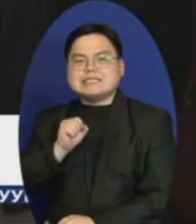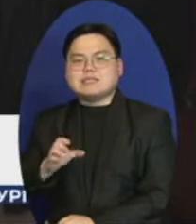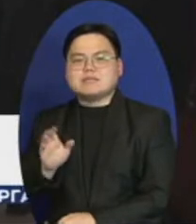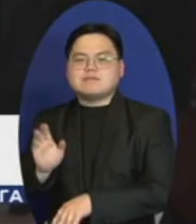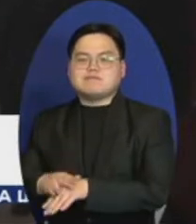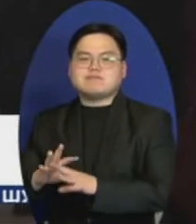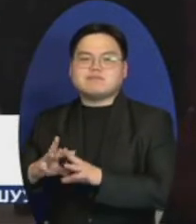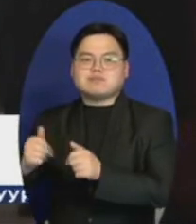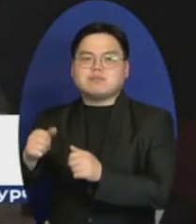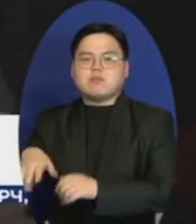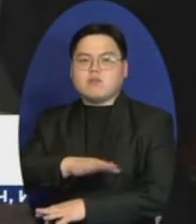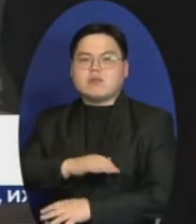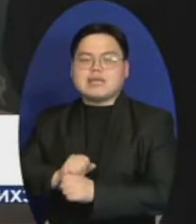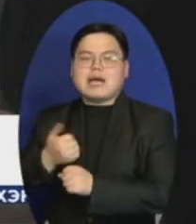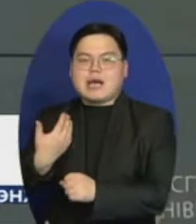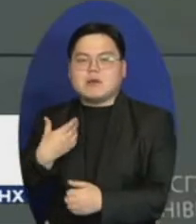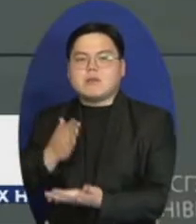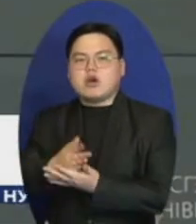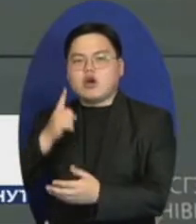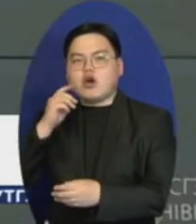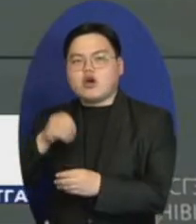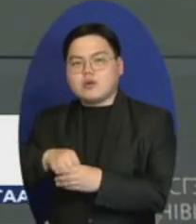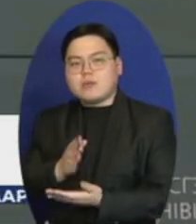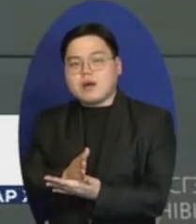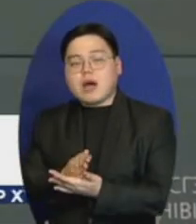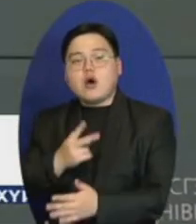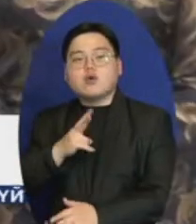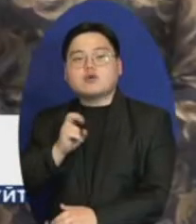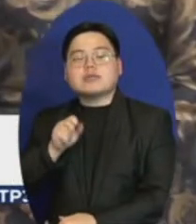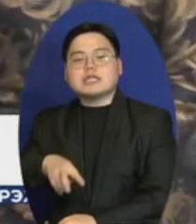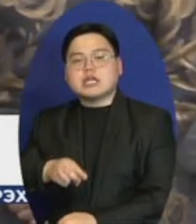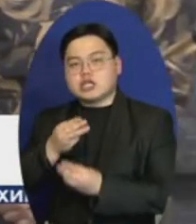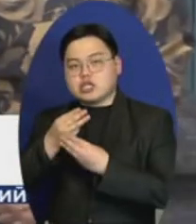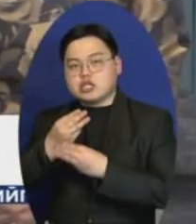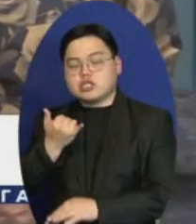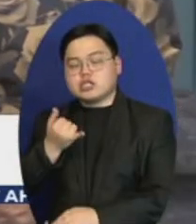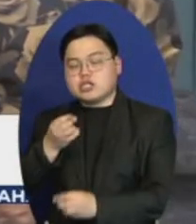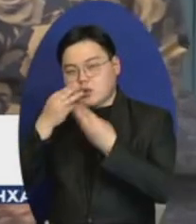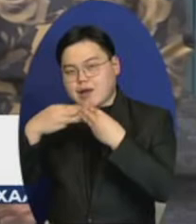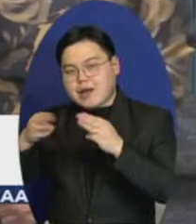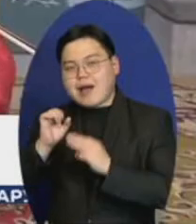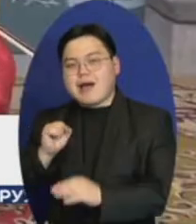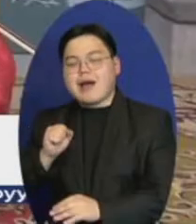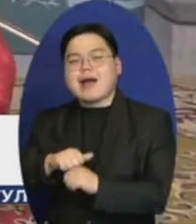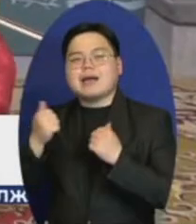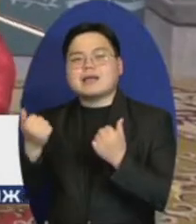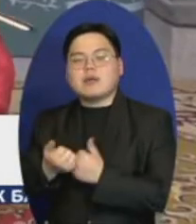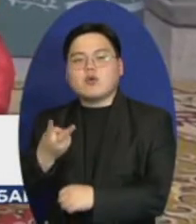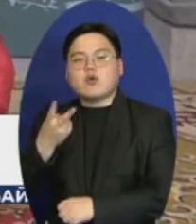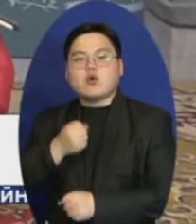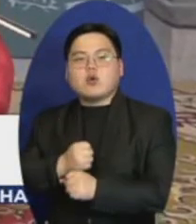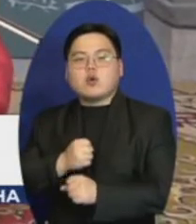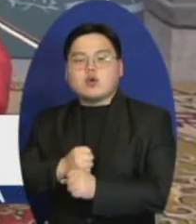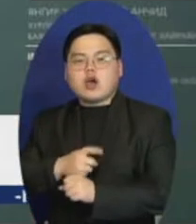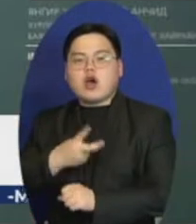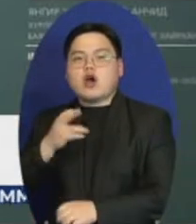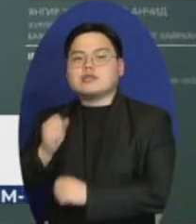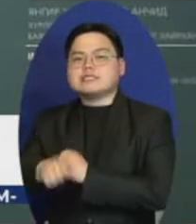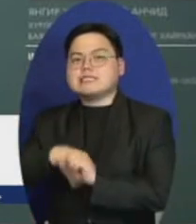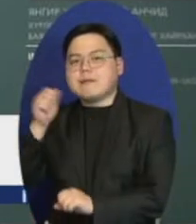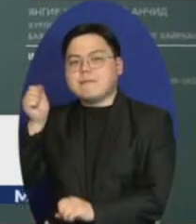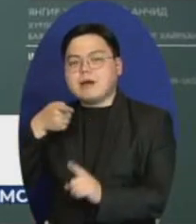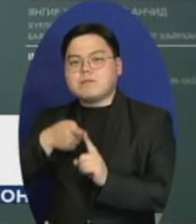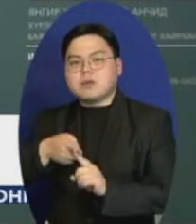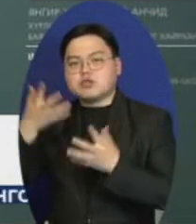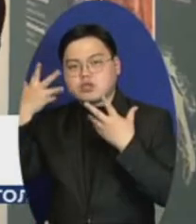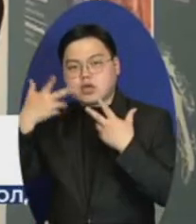ийм үүрэг бидэнд байгаа гэж ойлгож байна. Энэ удаагийн үзэсгэлэн шинжилгээ ухааны академийн археологийн хүрээлэнгийн 20 жилийн ойд зохион байгуулагдаж байгаагаараа